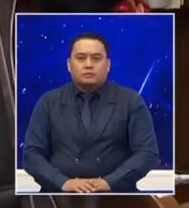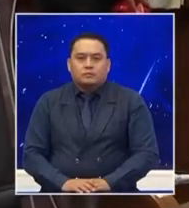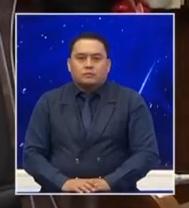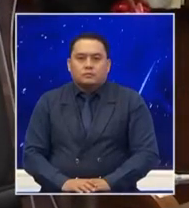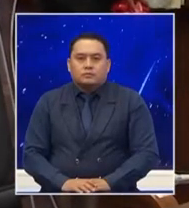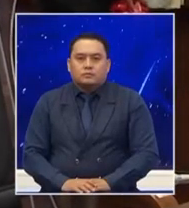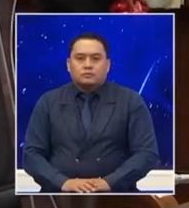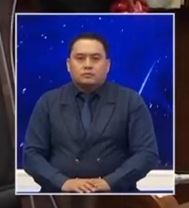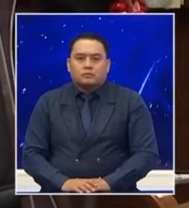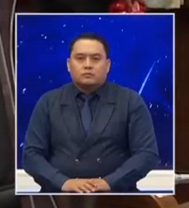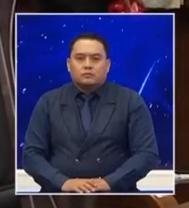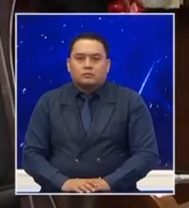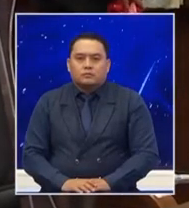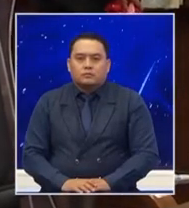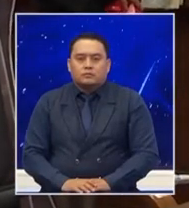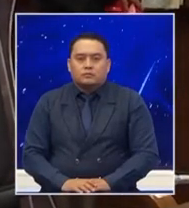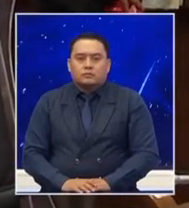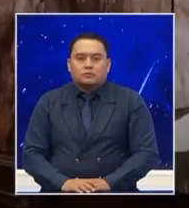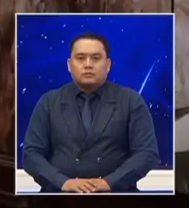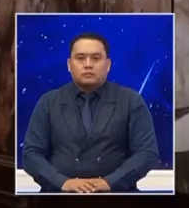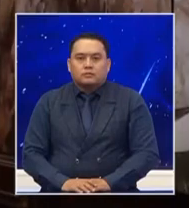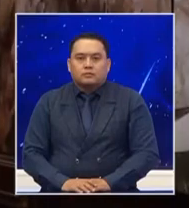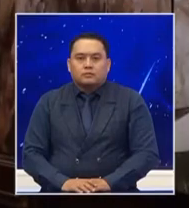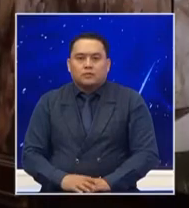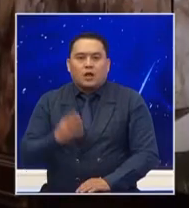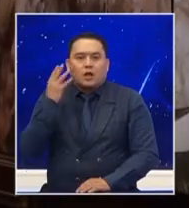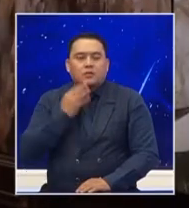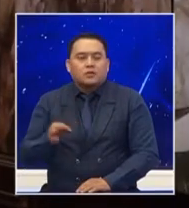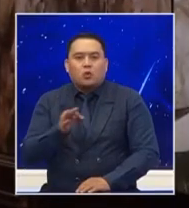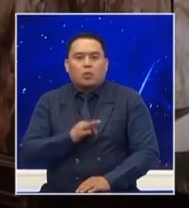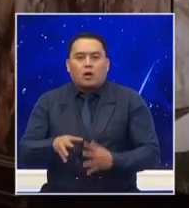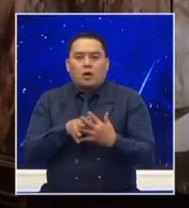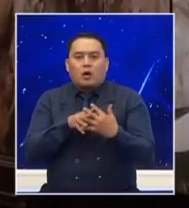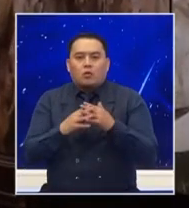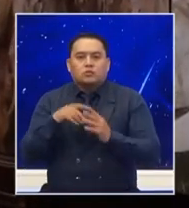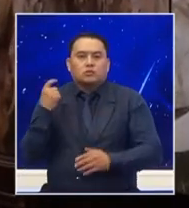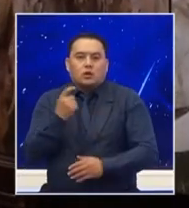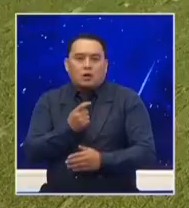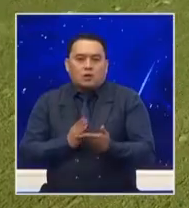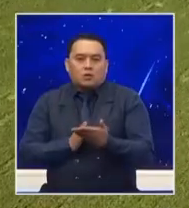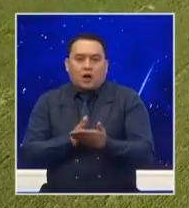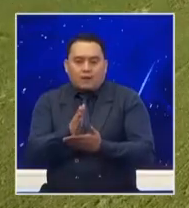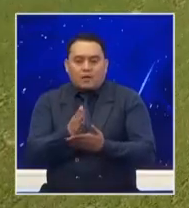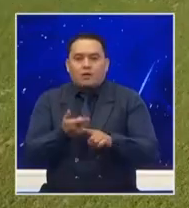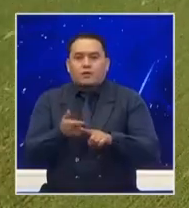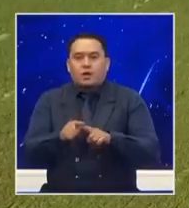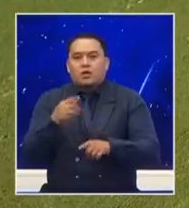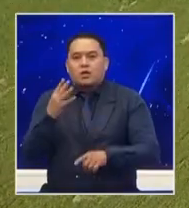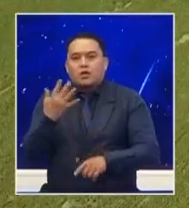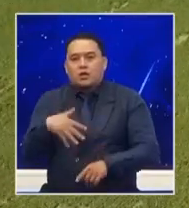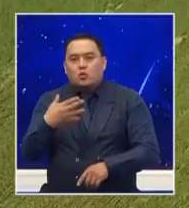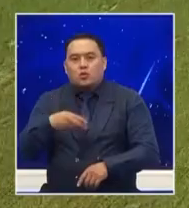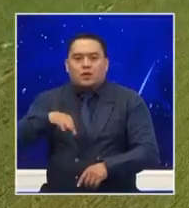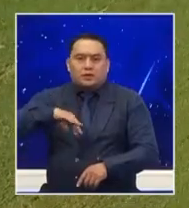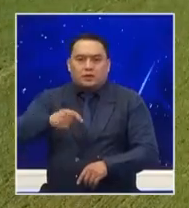Қыстаубаев Алмаз Абжаппарұлы марапатталады. Алматы облысында ауыл шаруашылық саласы ілгері. Биыл 50 миллиард